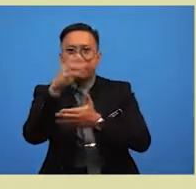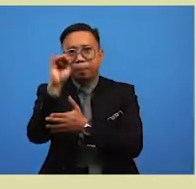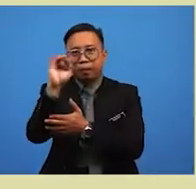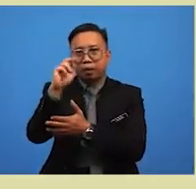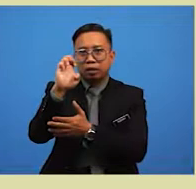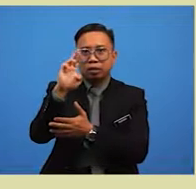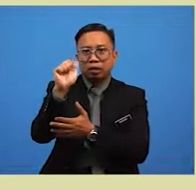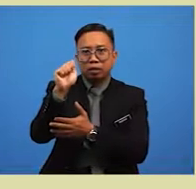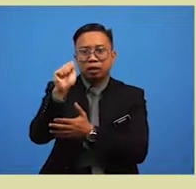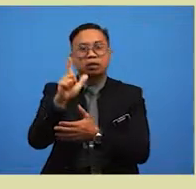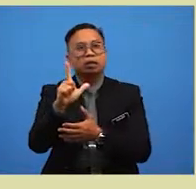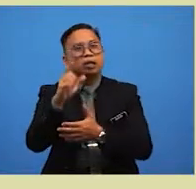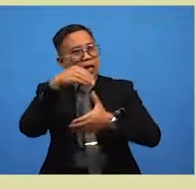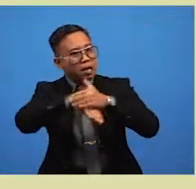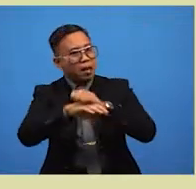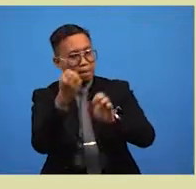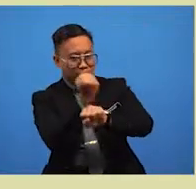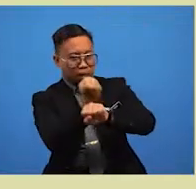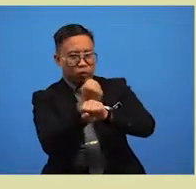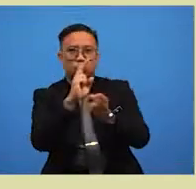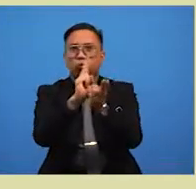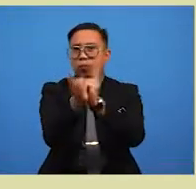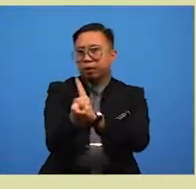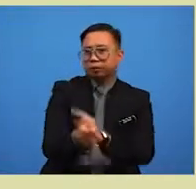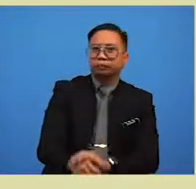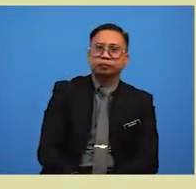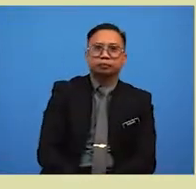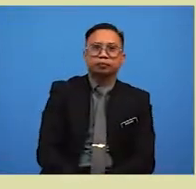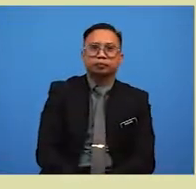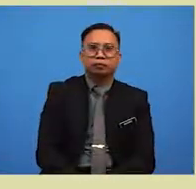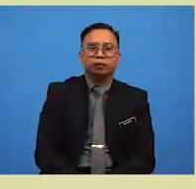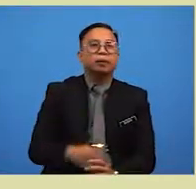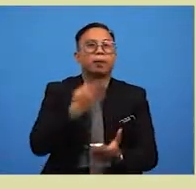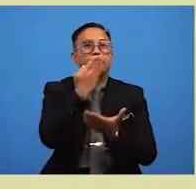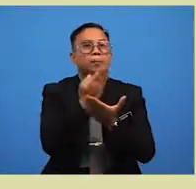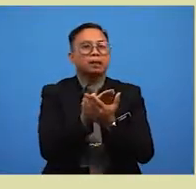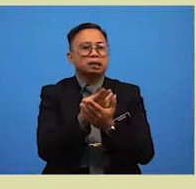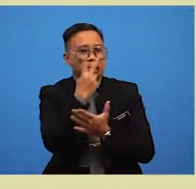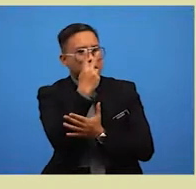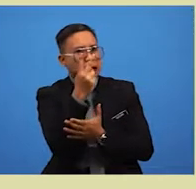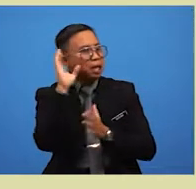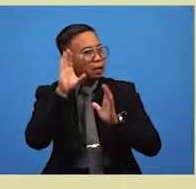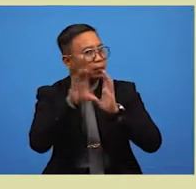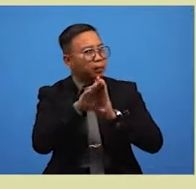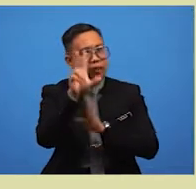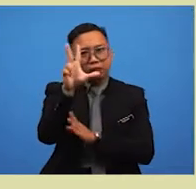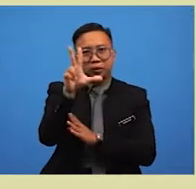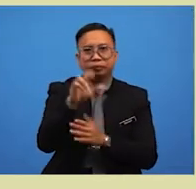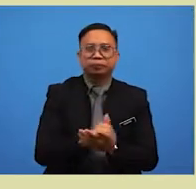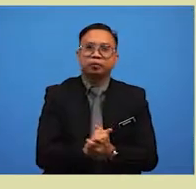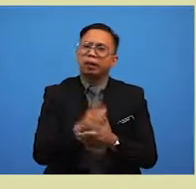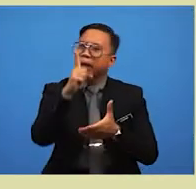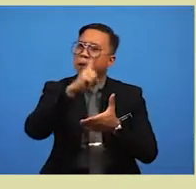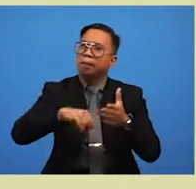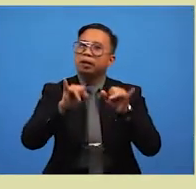dan struktur mineral di dalam batuan berubah. Baik, sila lihat gambar yang ketiga.